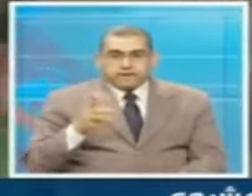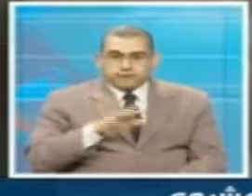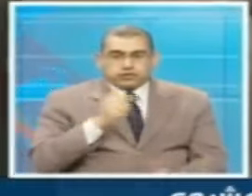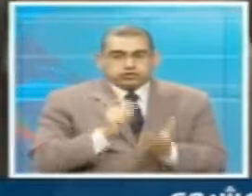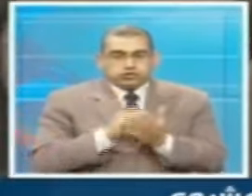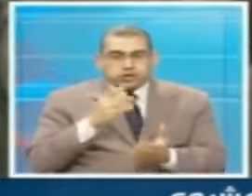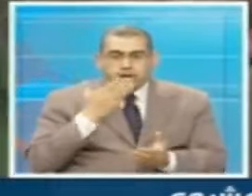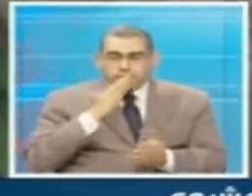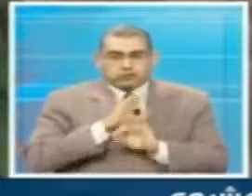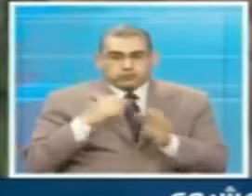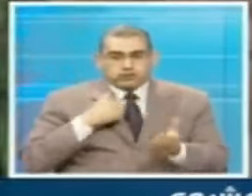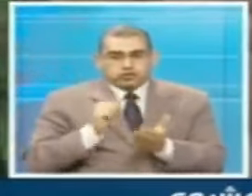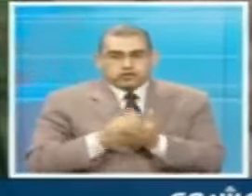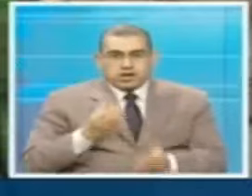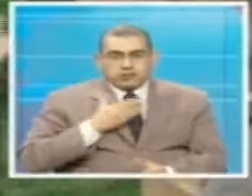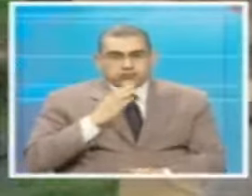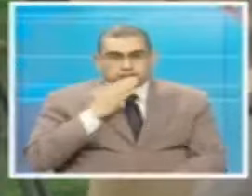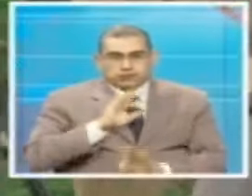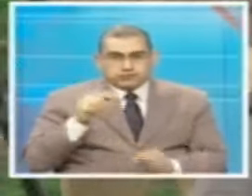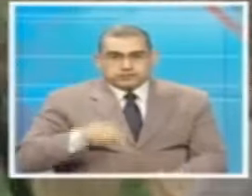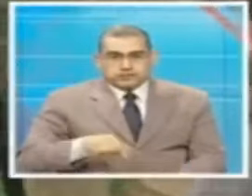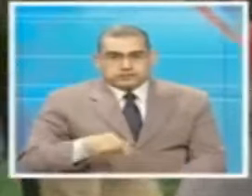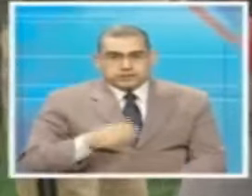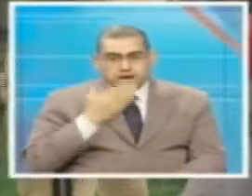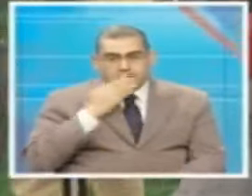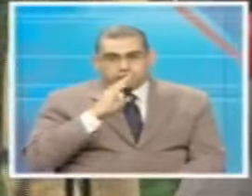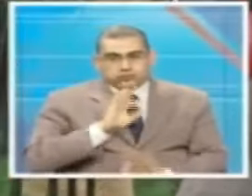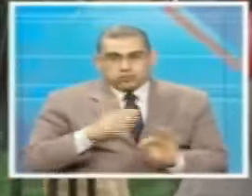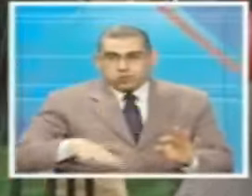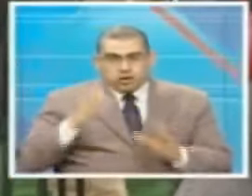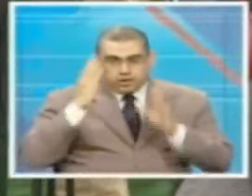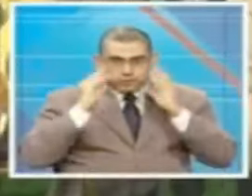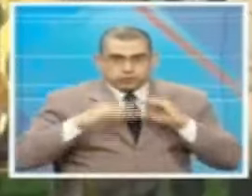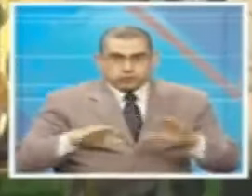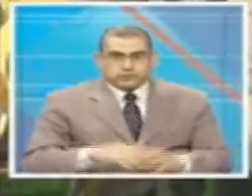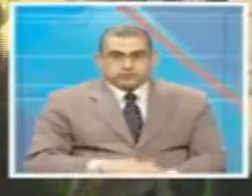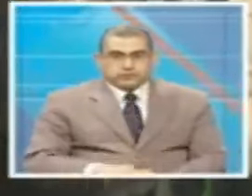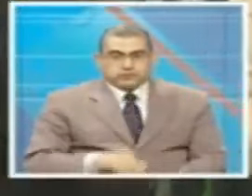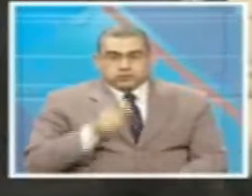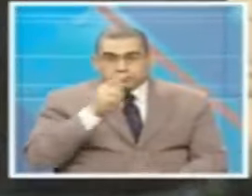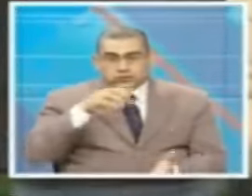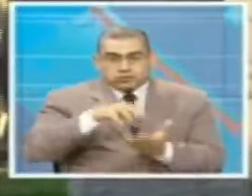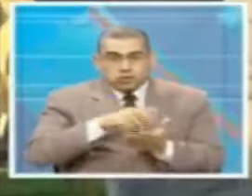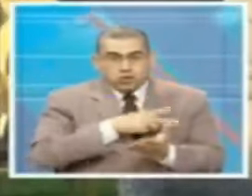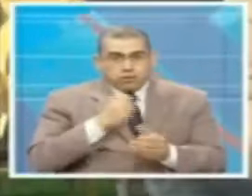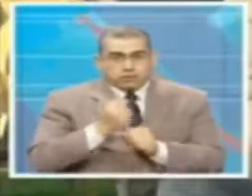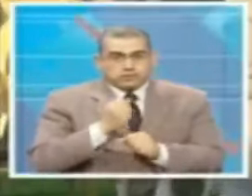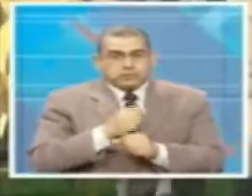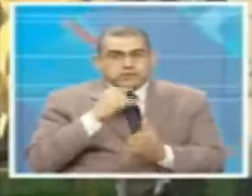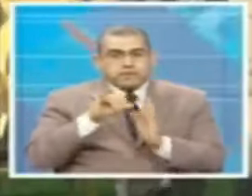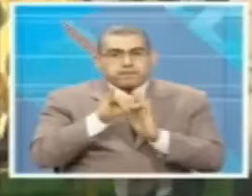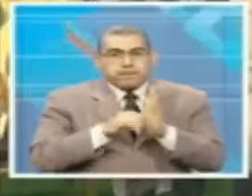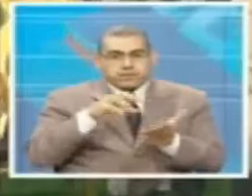شقق، والحمد لله يعني اعطونا تعويضاتنا والحمد لله كلنا مبسوطين الحمد لله. الدوله ارست مبدا في مثل